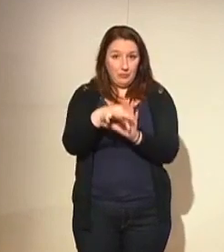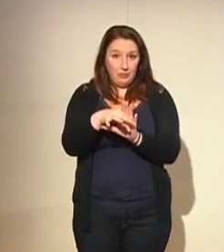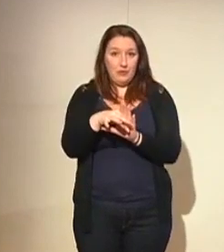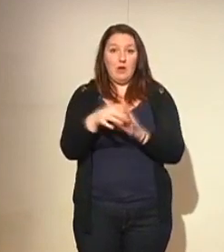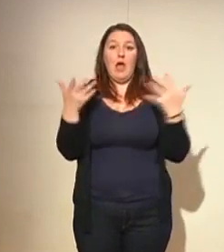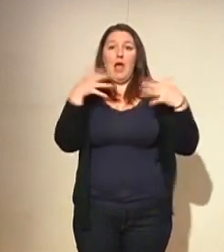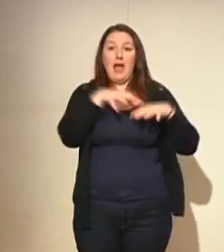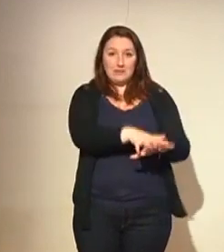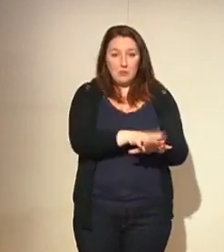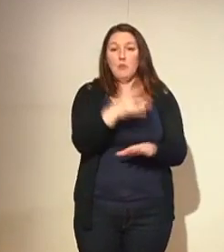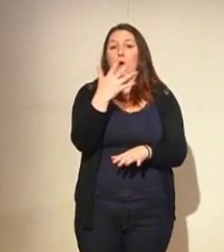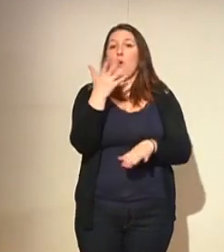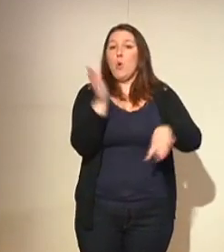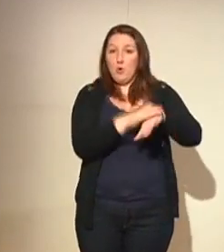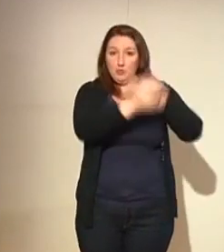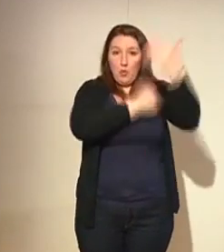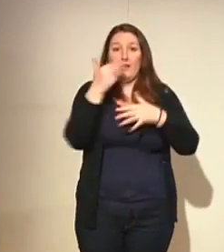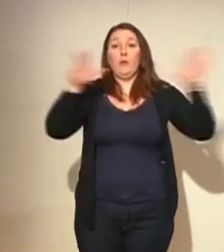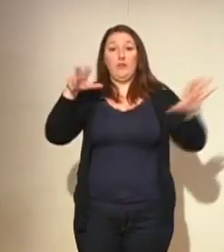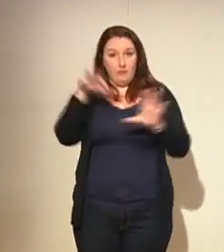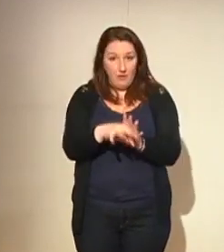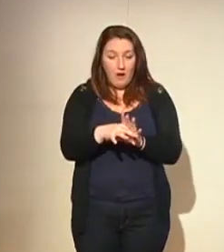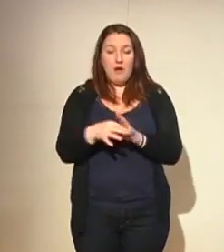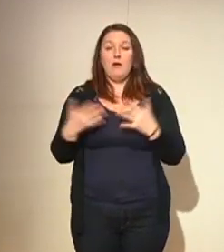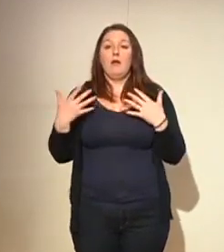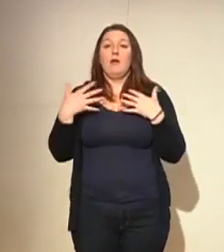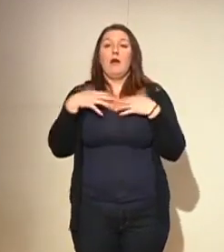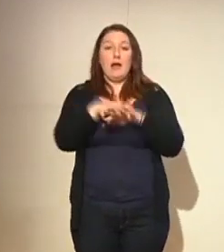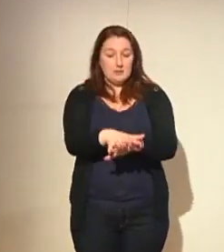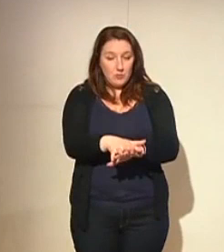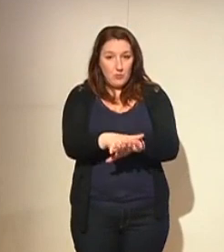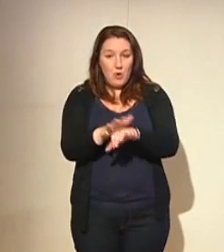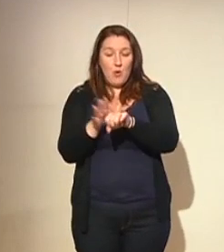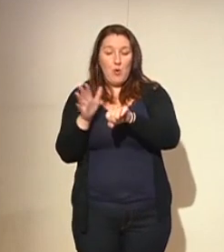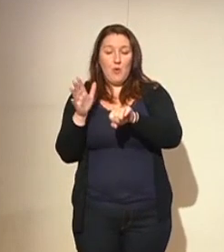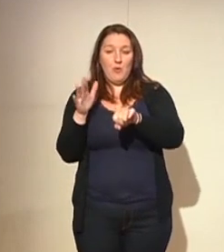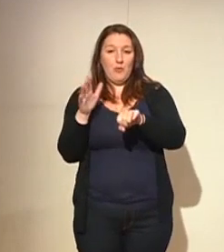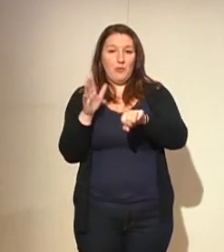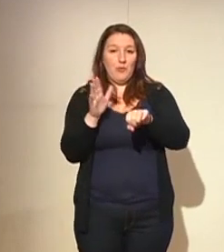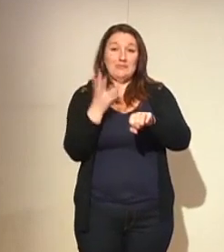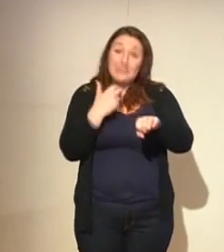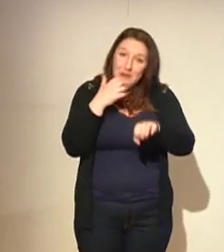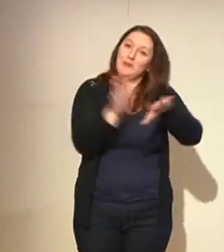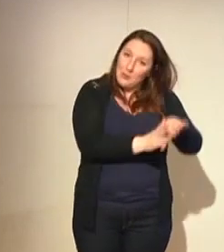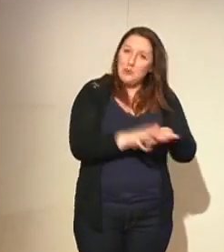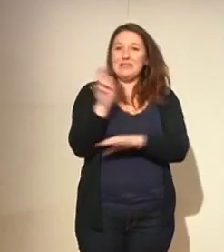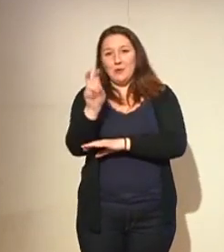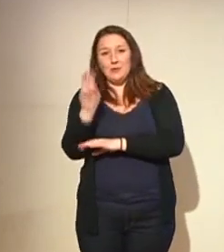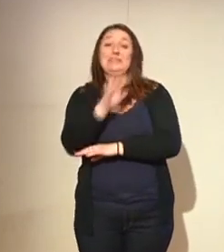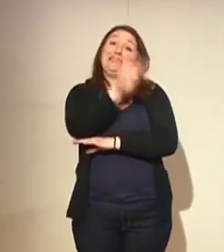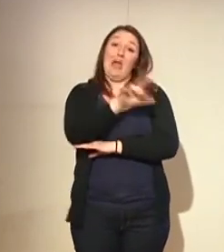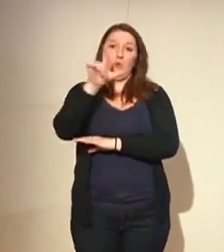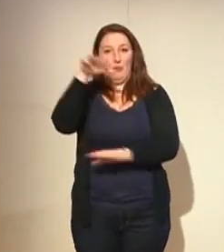liste rassemblement de gauch et Progrès 8 voix et pour la liste rassemblement de la citoyen de gauche et des écologistes